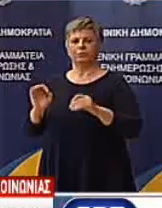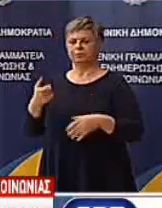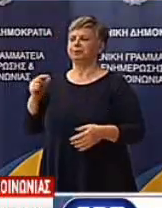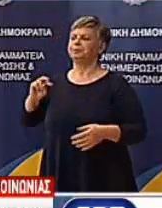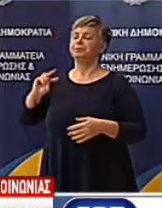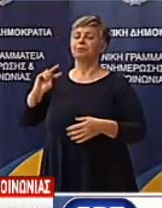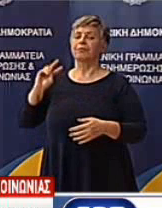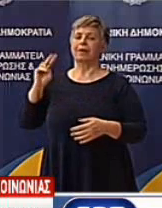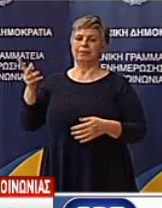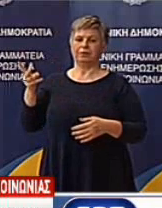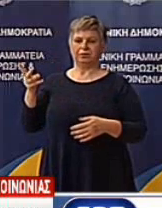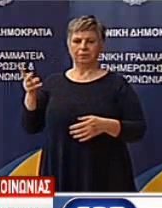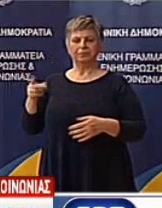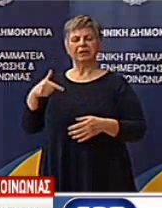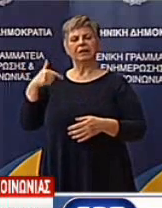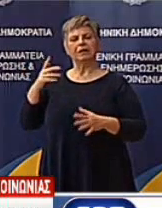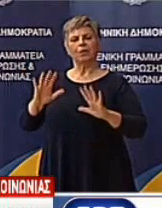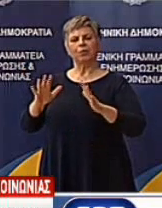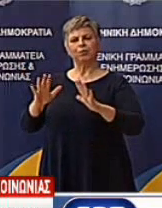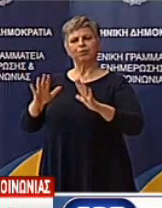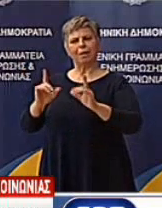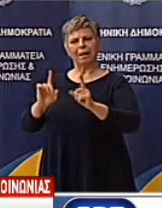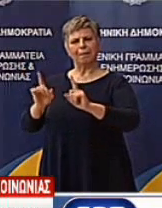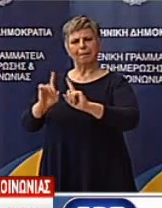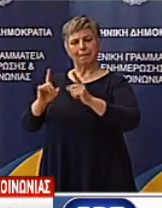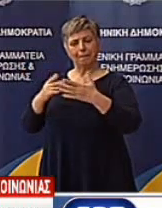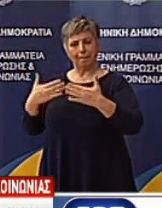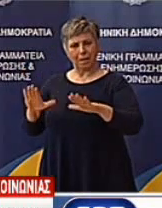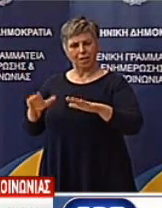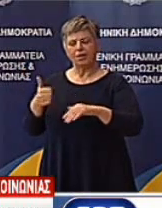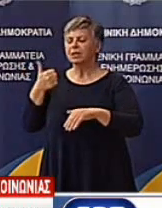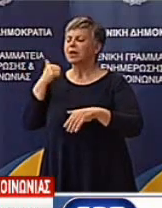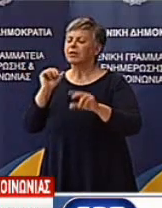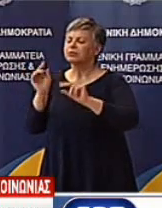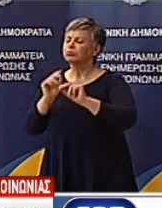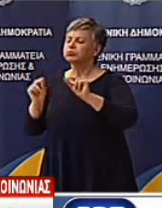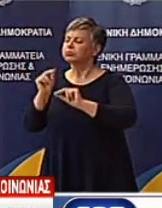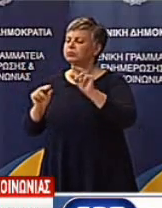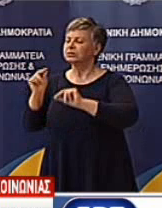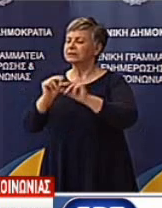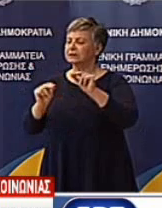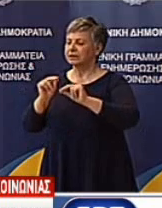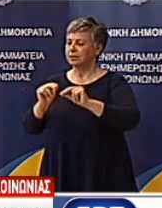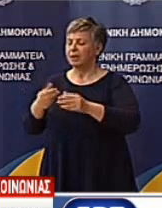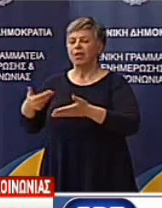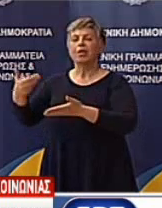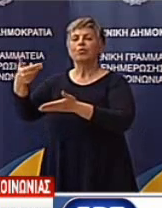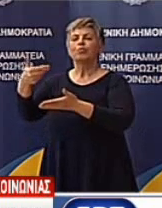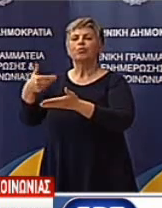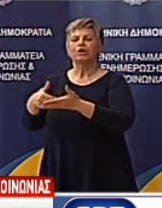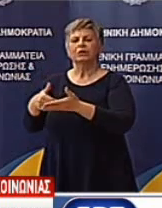σχεδόν συμφωνημένο πλαίσιο. Έγινε μια συζήτηση γι' αυτό χθες. Η πρόταση η οποία μπήκε χθες